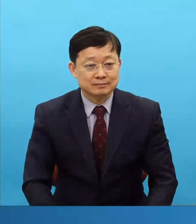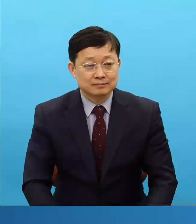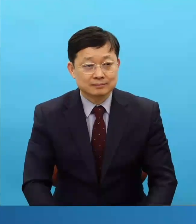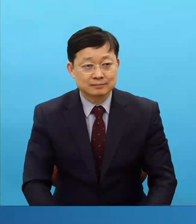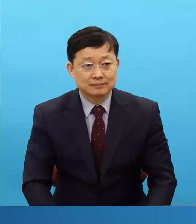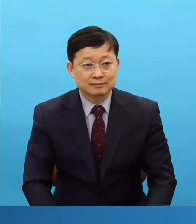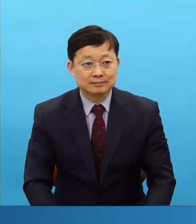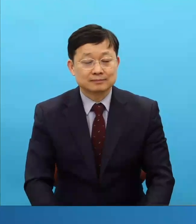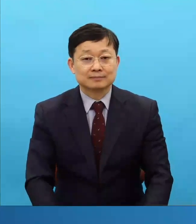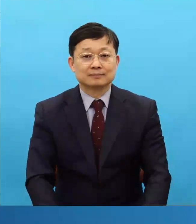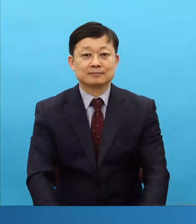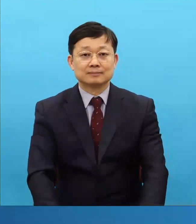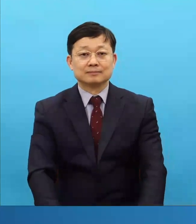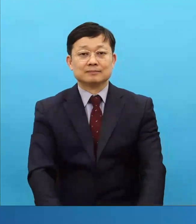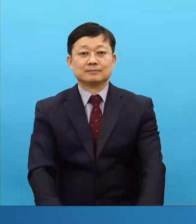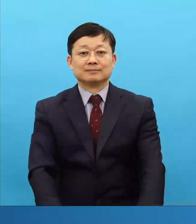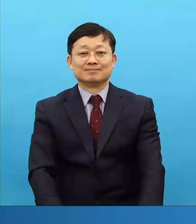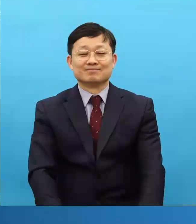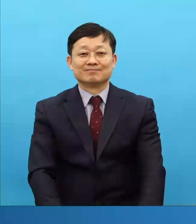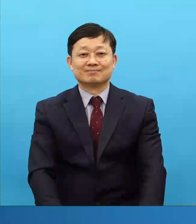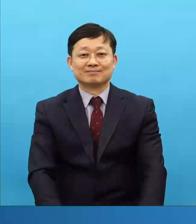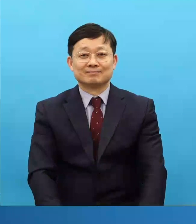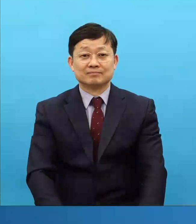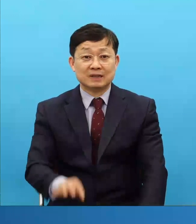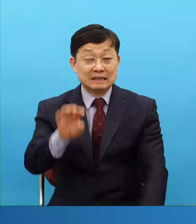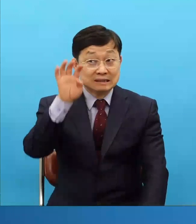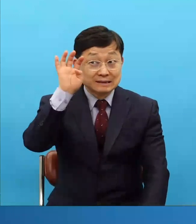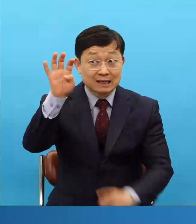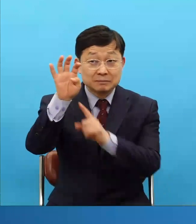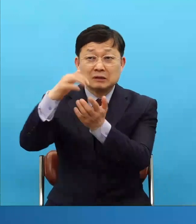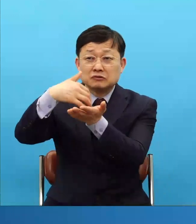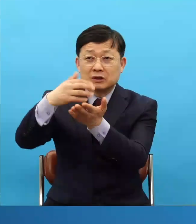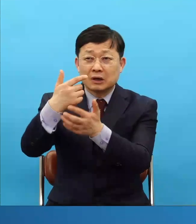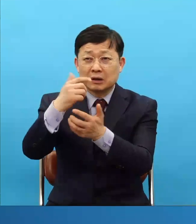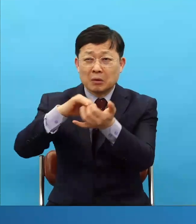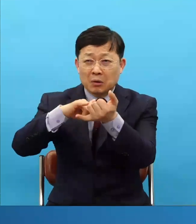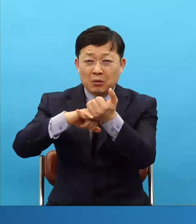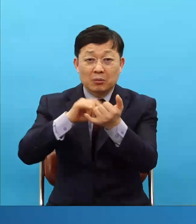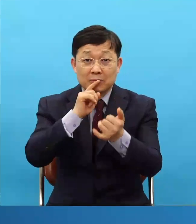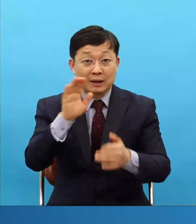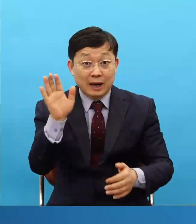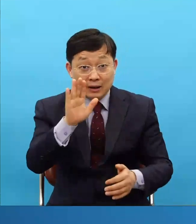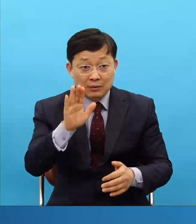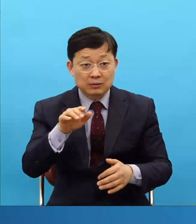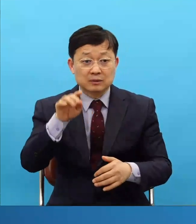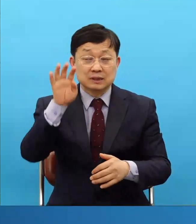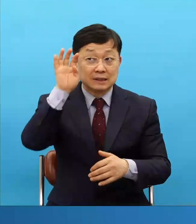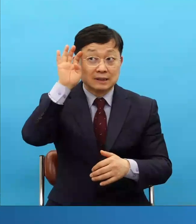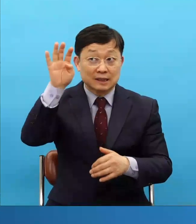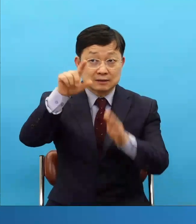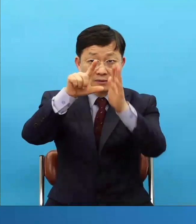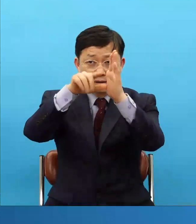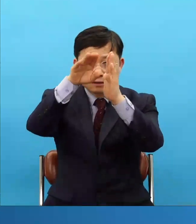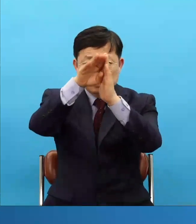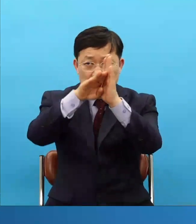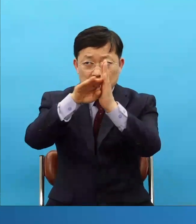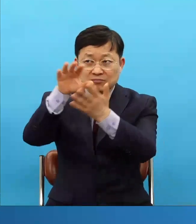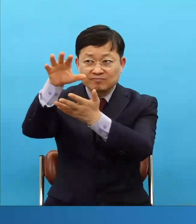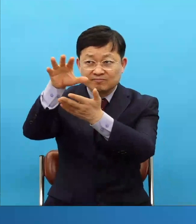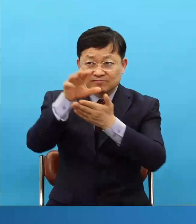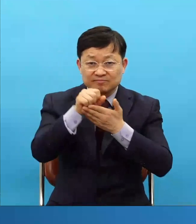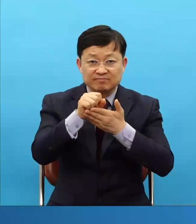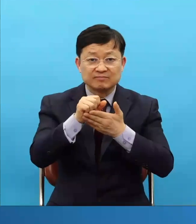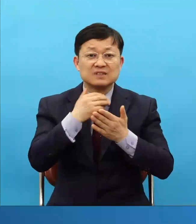아니잖아요. And this doesn't mean that we have to only do 40 days. 그래서 이 시간표가 여러분에게 필요합니다. That this time schedule is what you need right